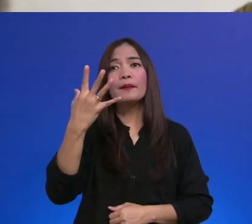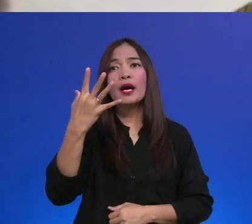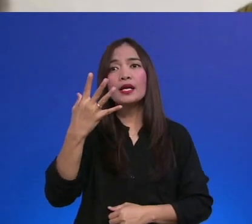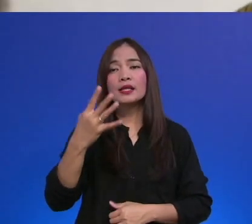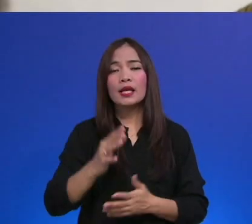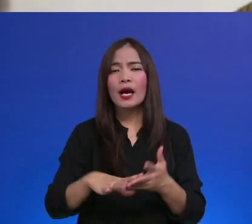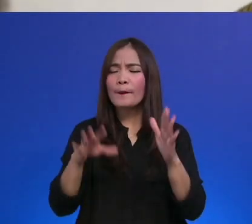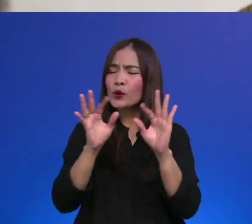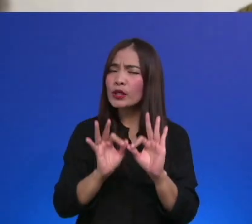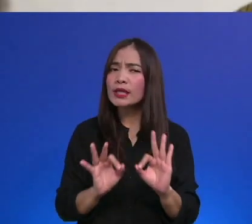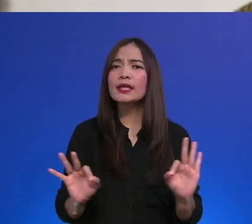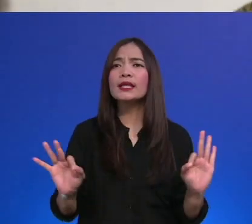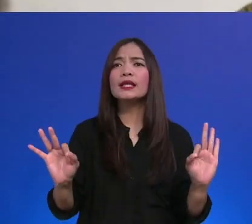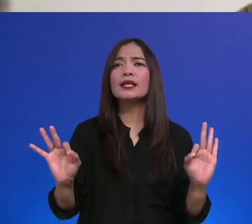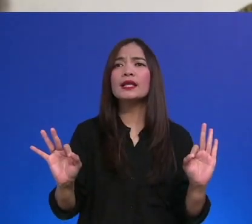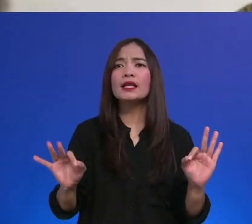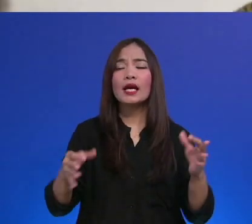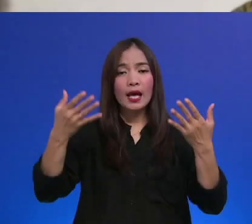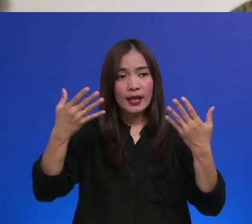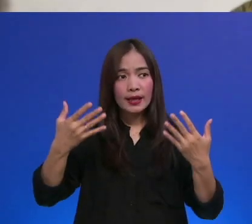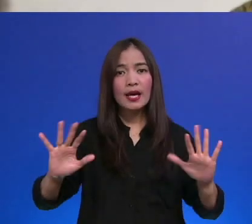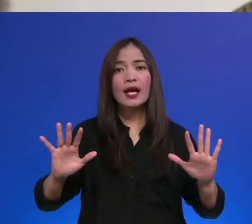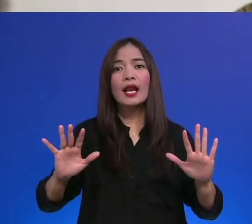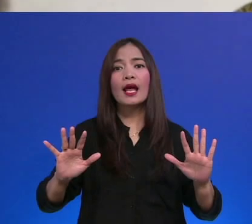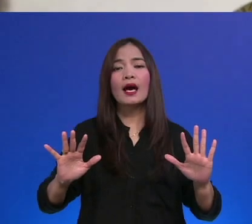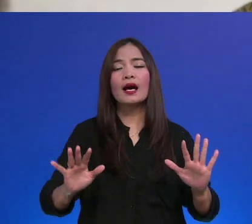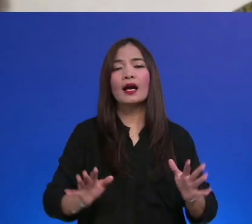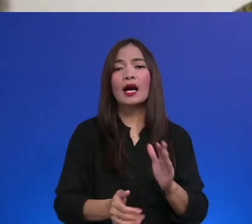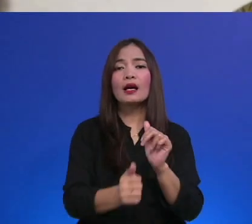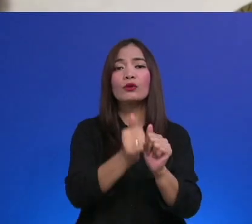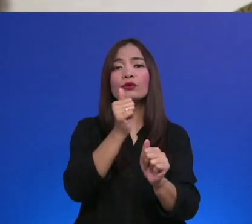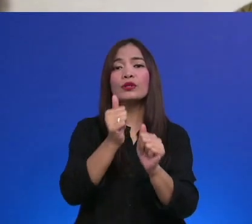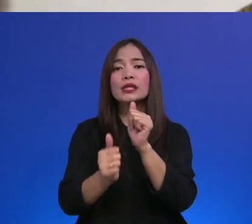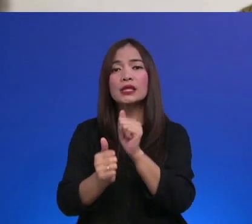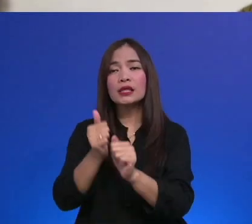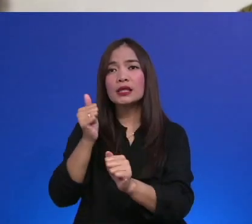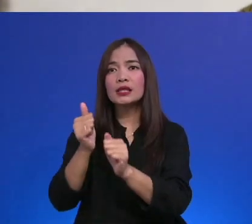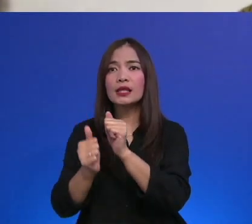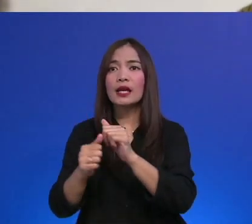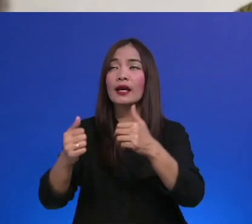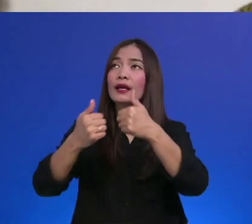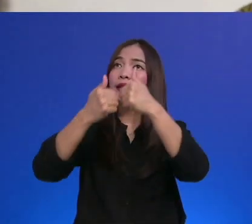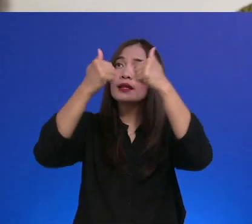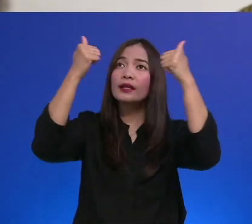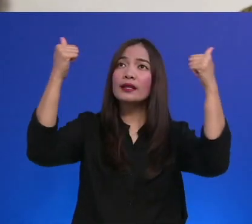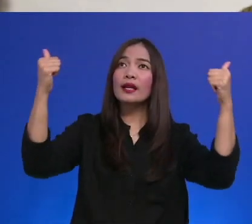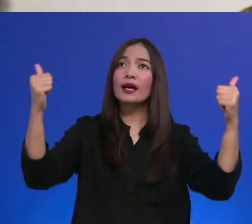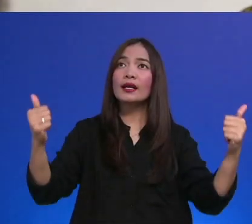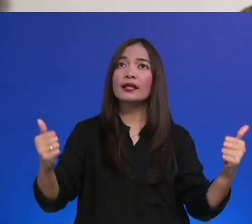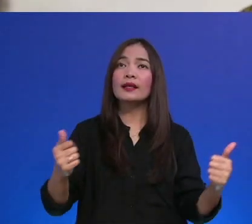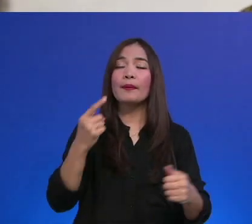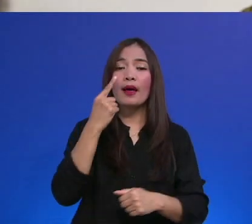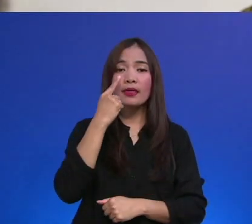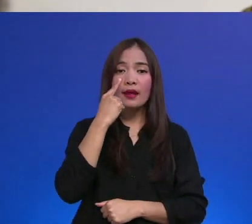emas yang murni Telah teruji indah